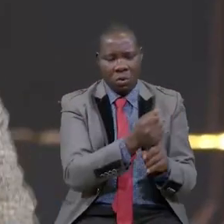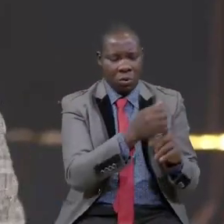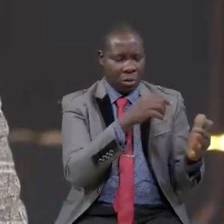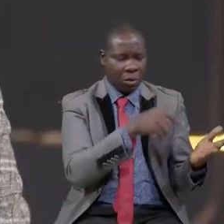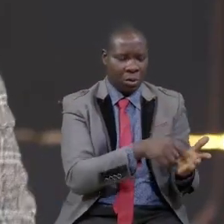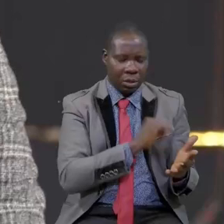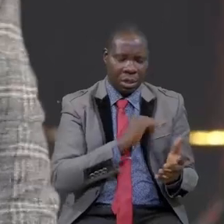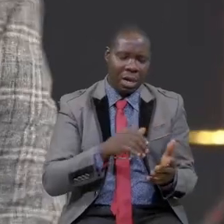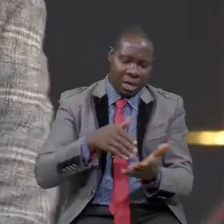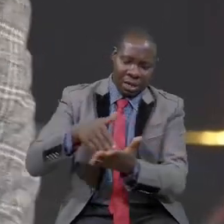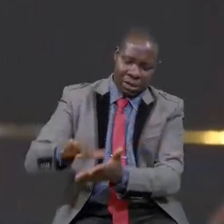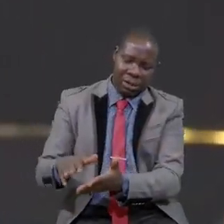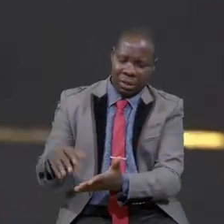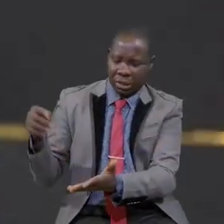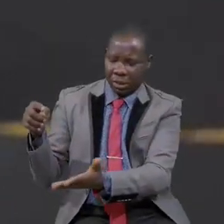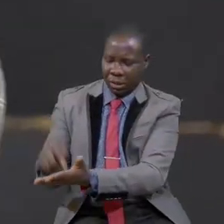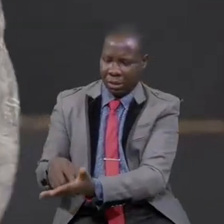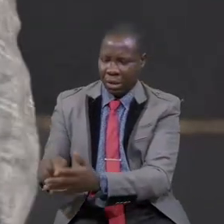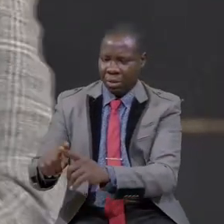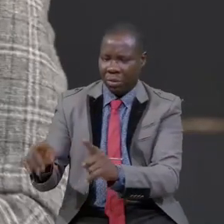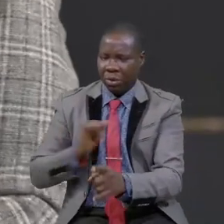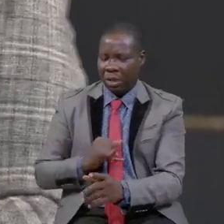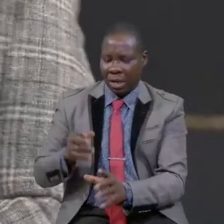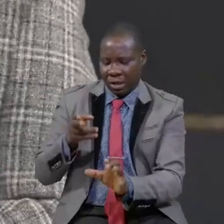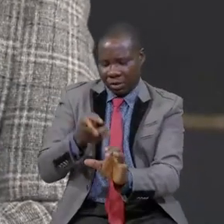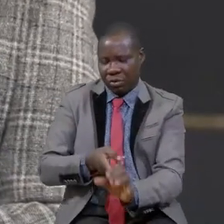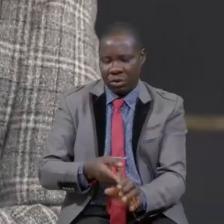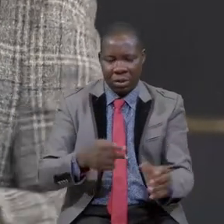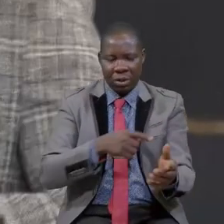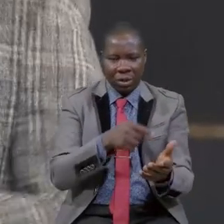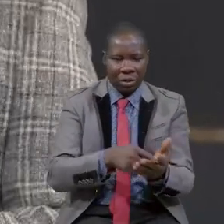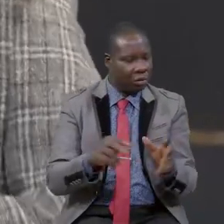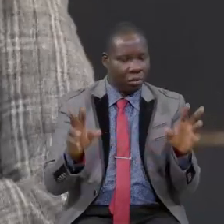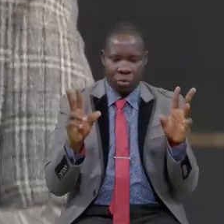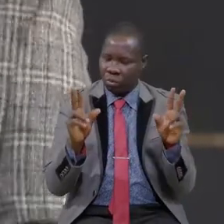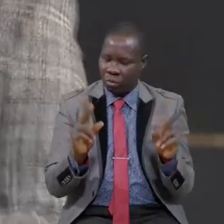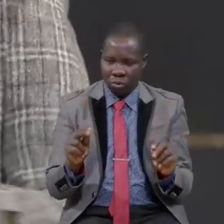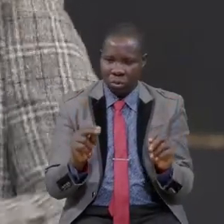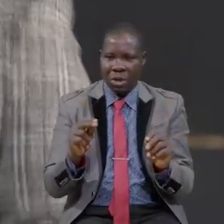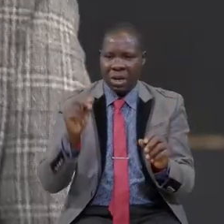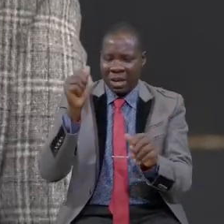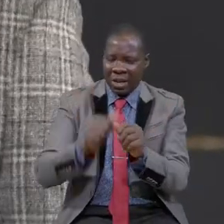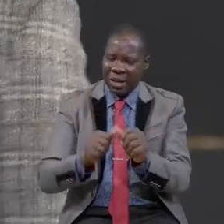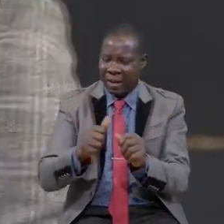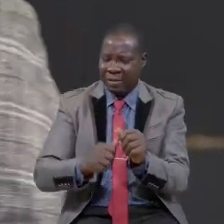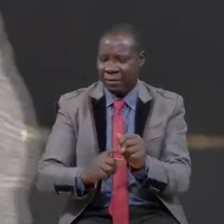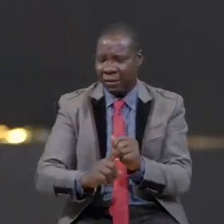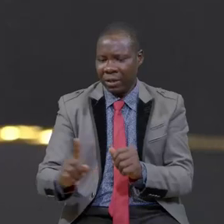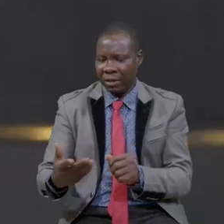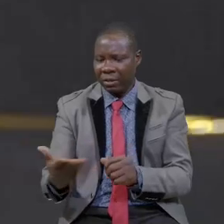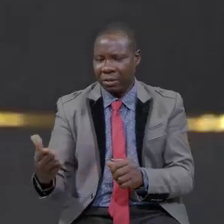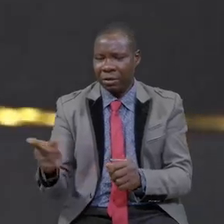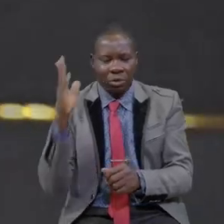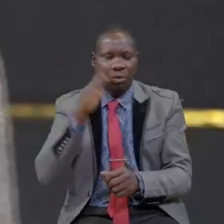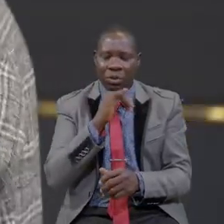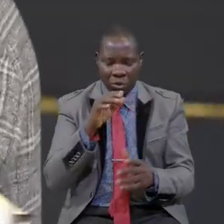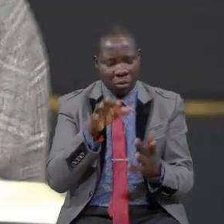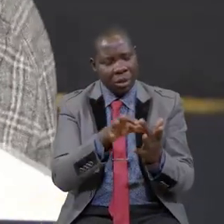je rejette ceci, mais je jouis de ceci. Non. Tu ne vas prendre, choisir,